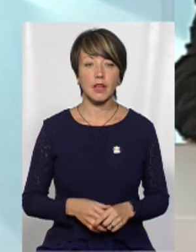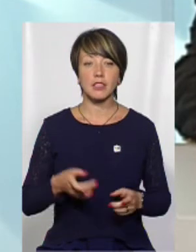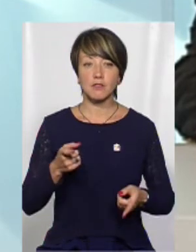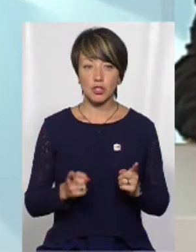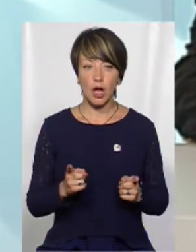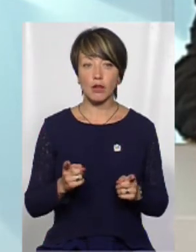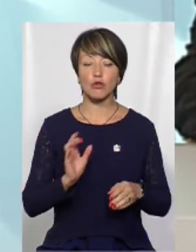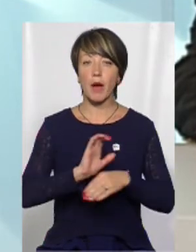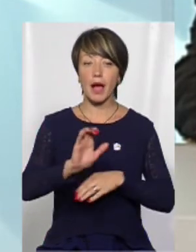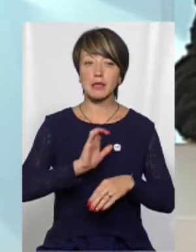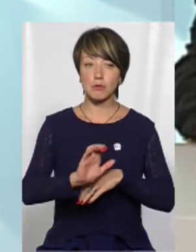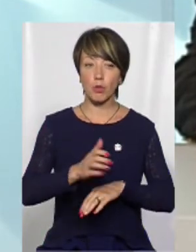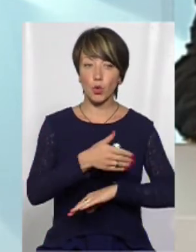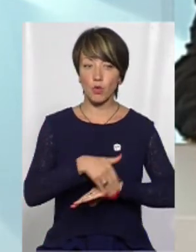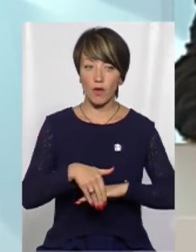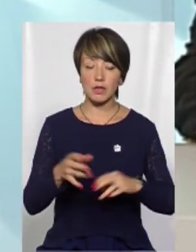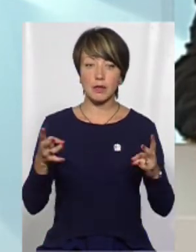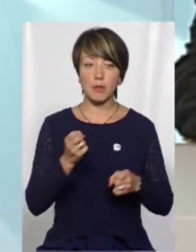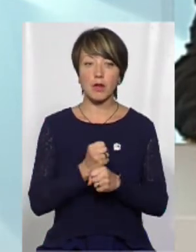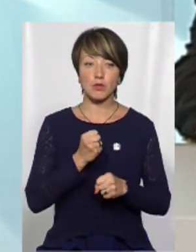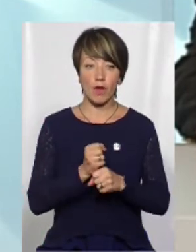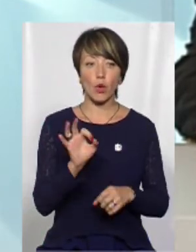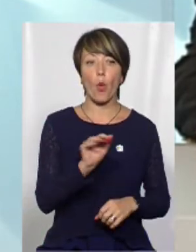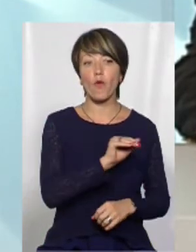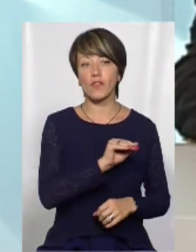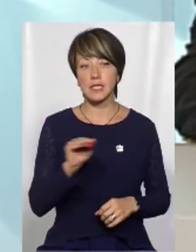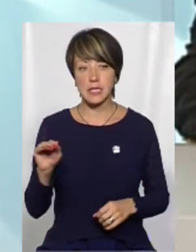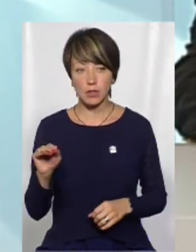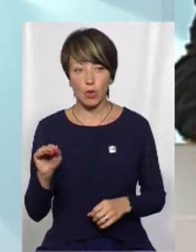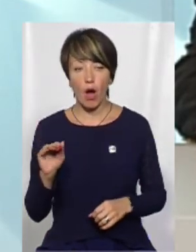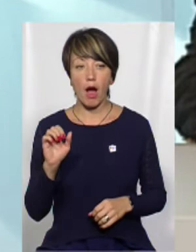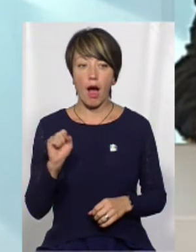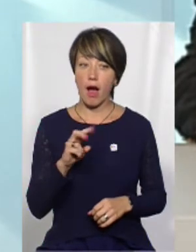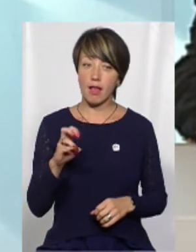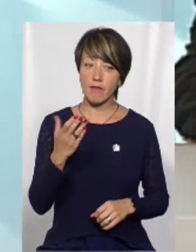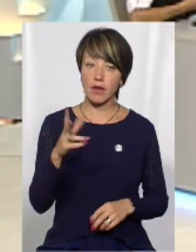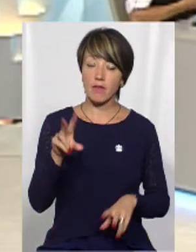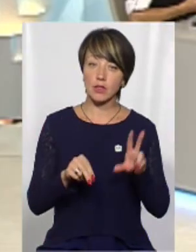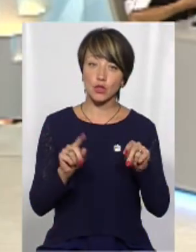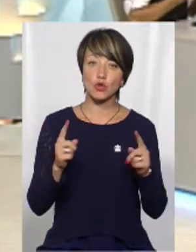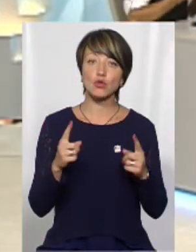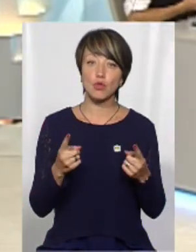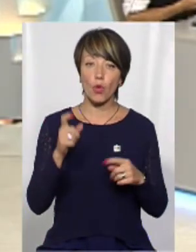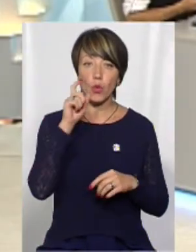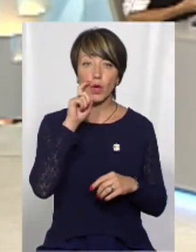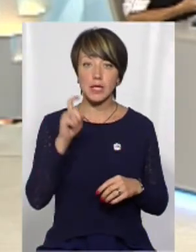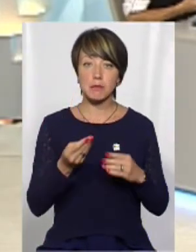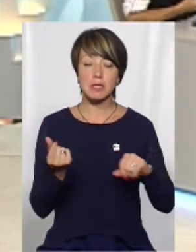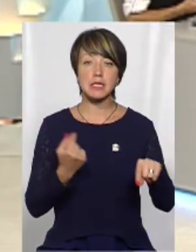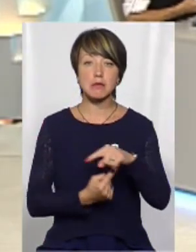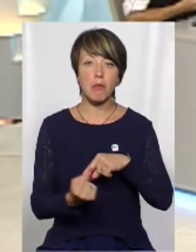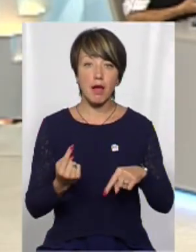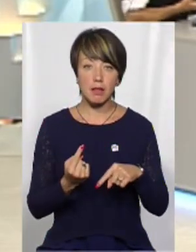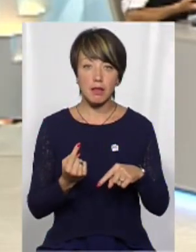звичайно, щоб експортувати, треба працювати офіційно. Але як ви гадаєте, чому українські